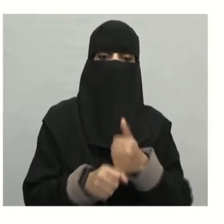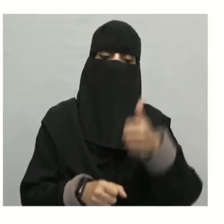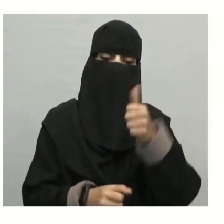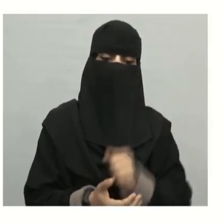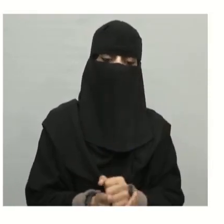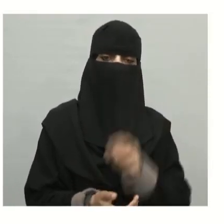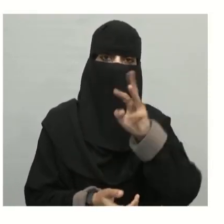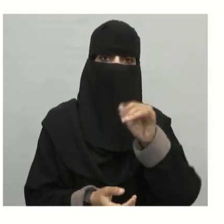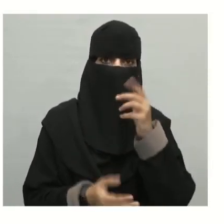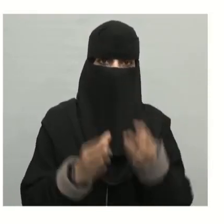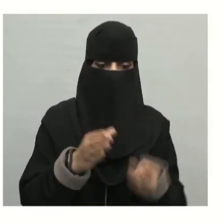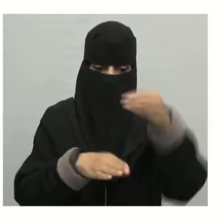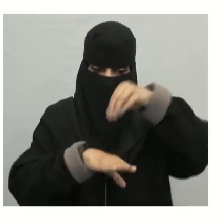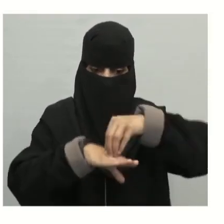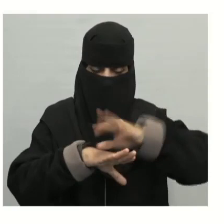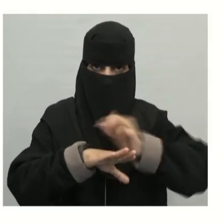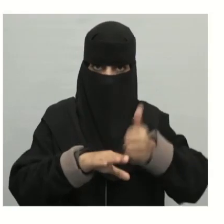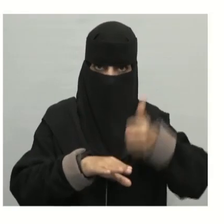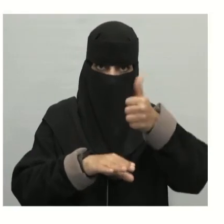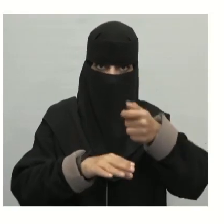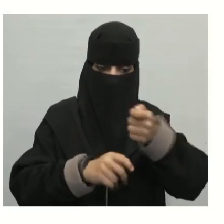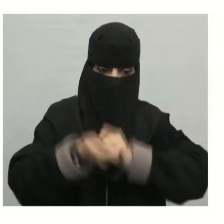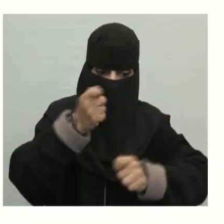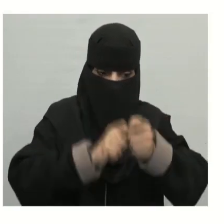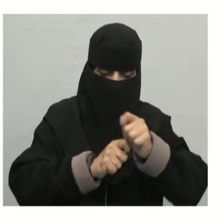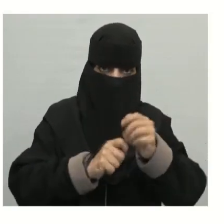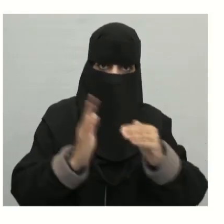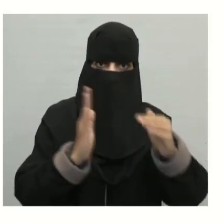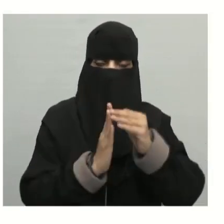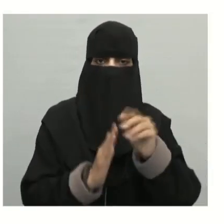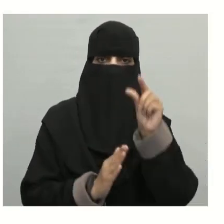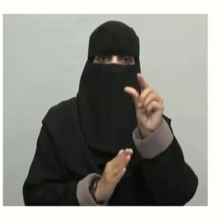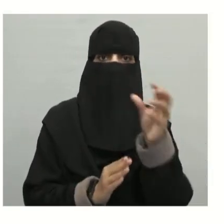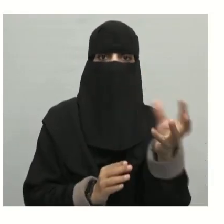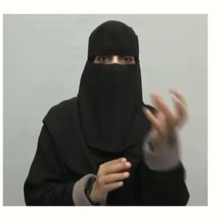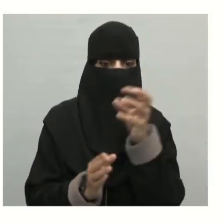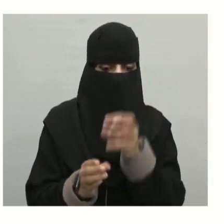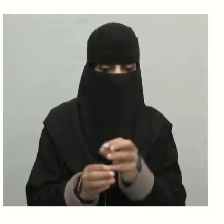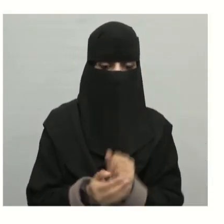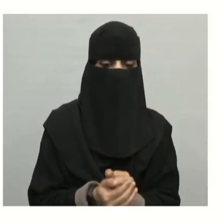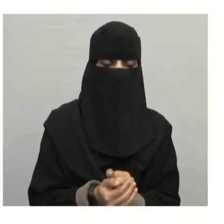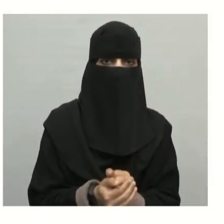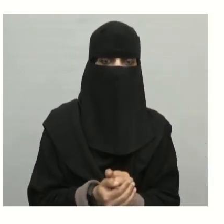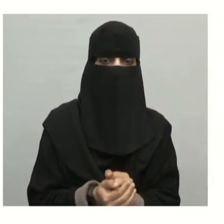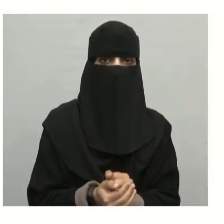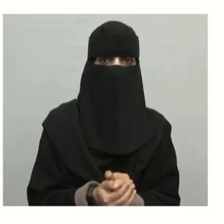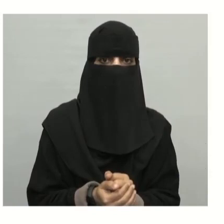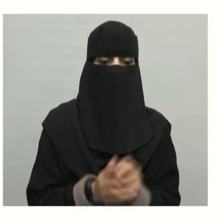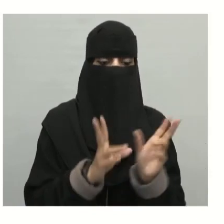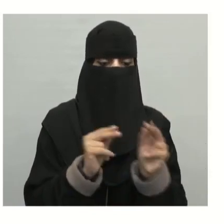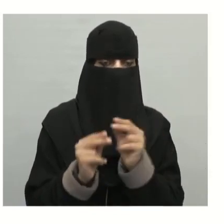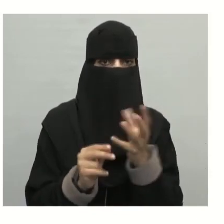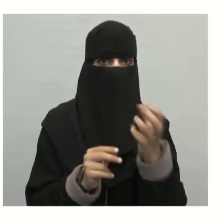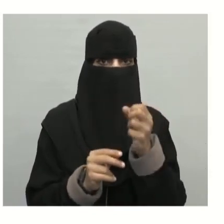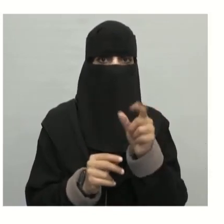ثم بعد استخراجها يتم معالجتها للحصول على المعدن ومثال